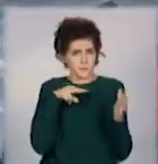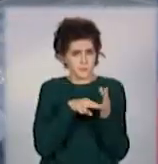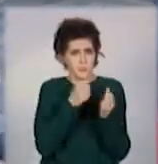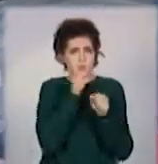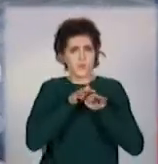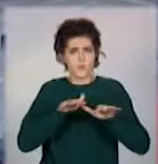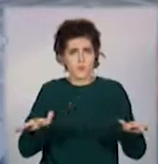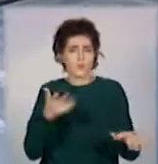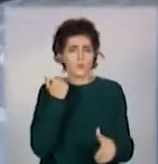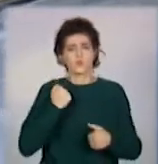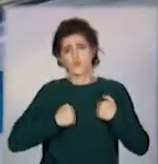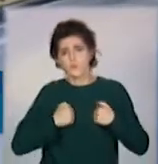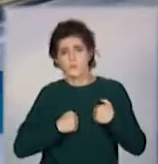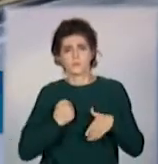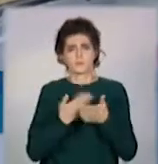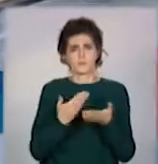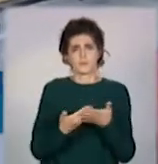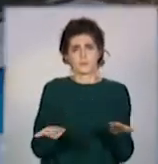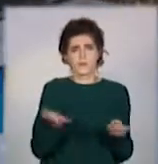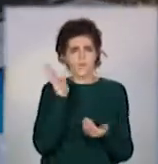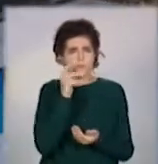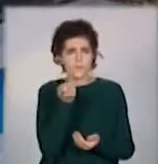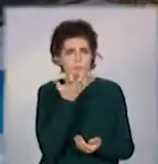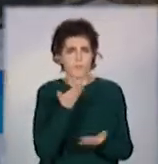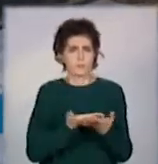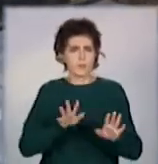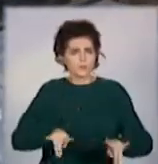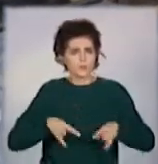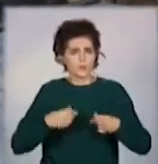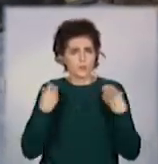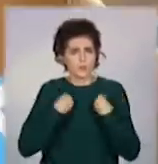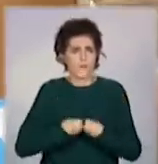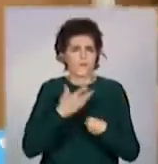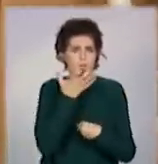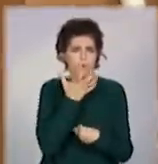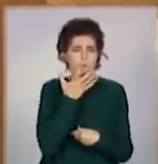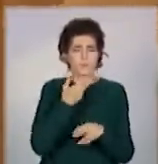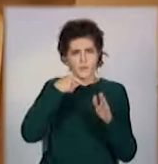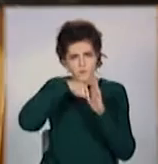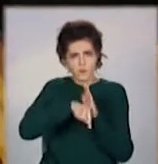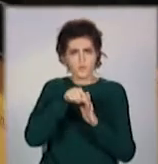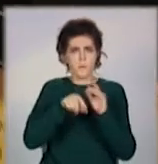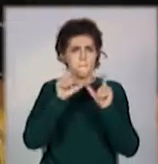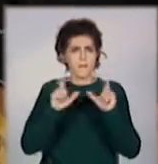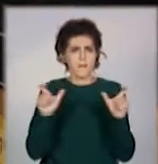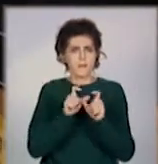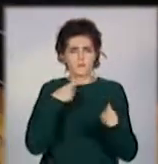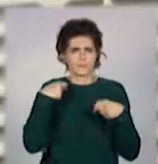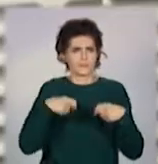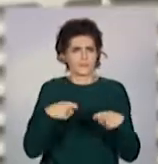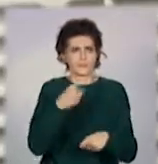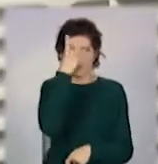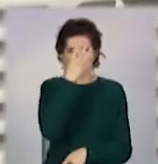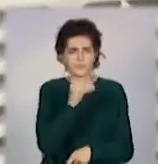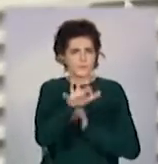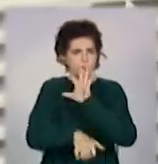купаємося, включаємо, а так в воді тепло, колготки теплі, все, кофту так. У магазинах сезон продажів за день. Купують